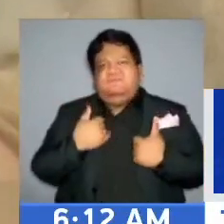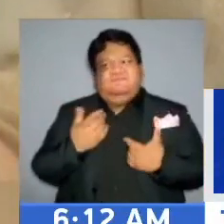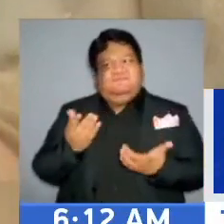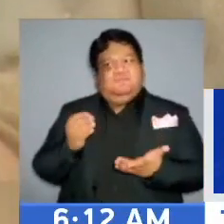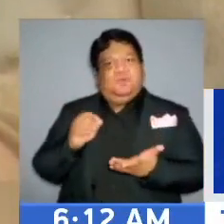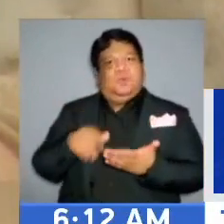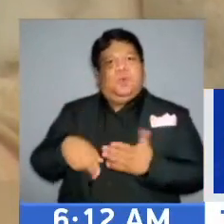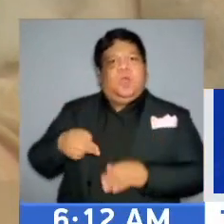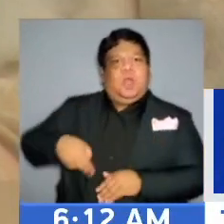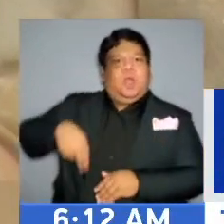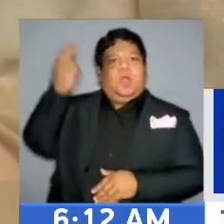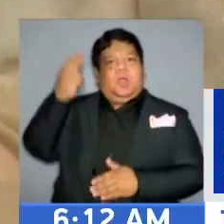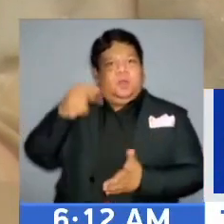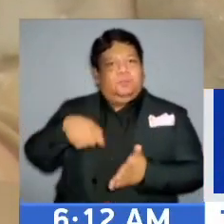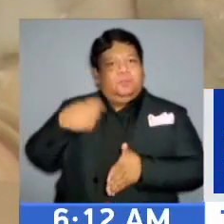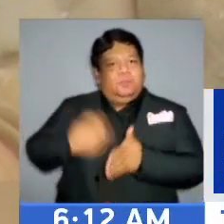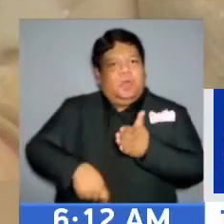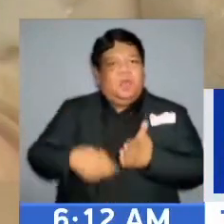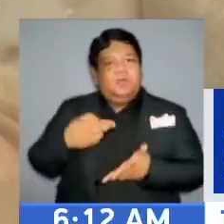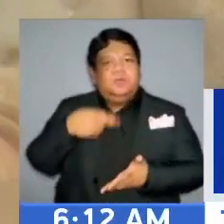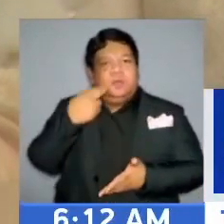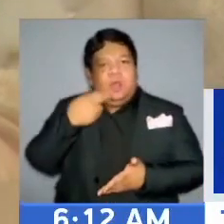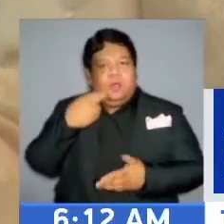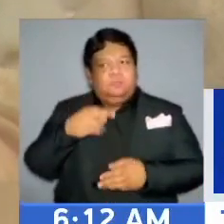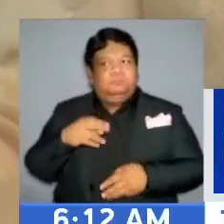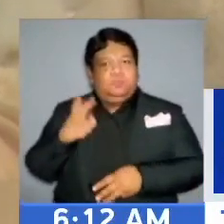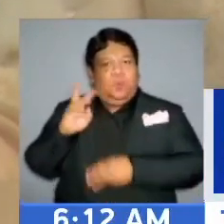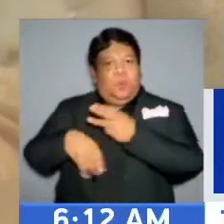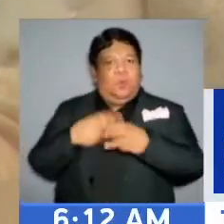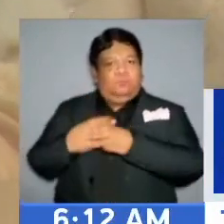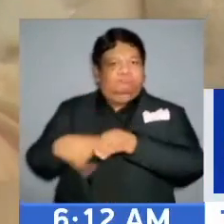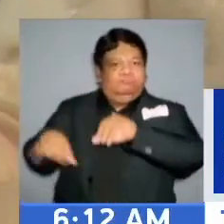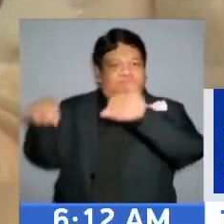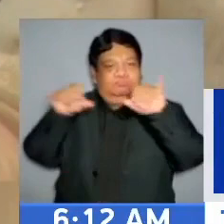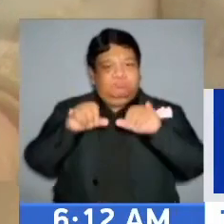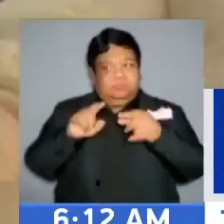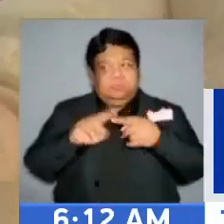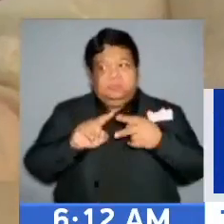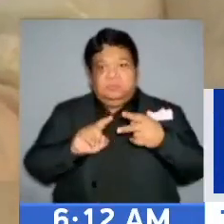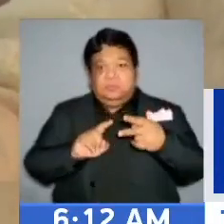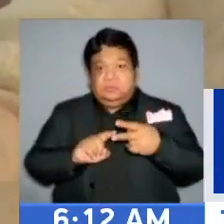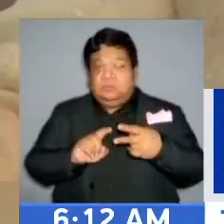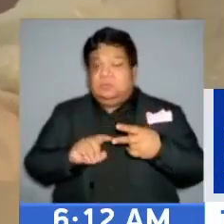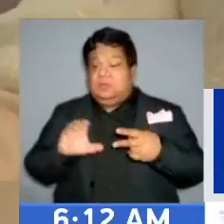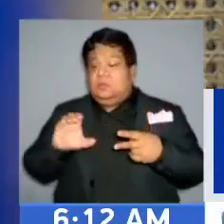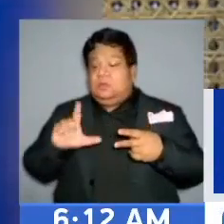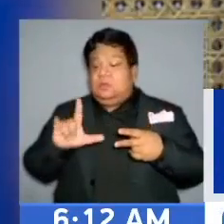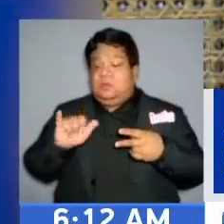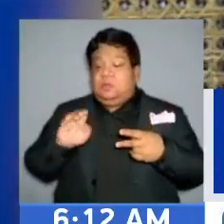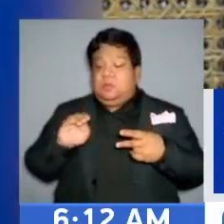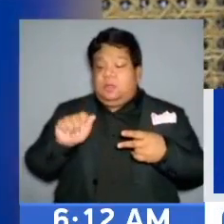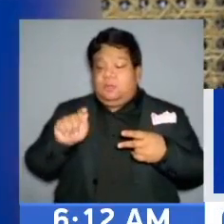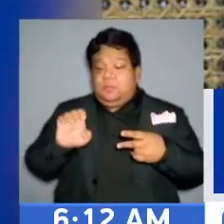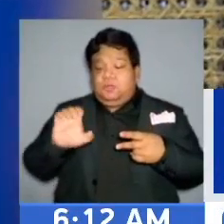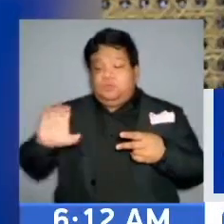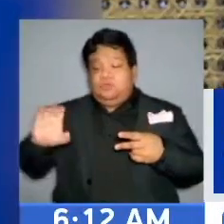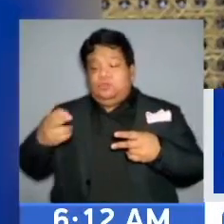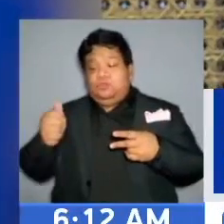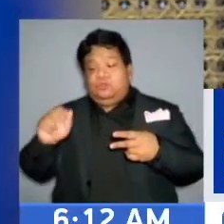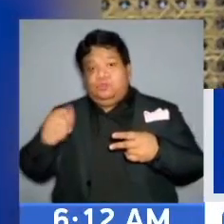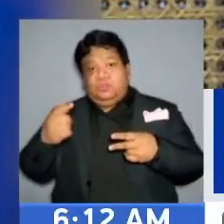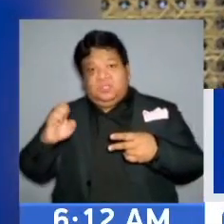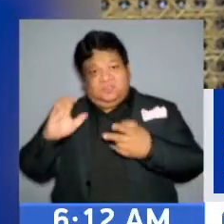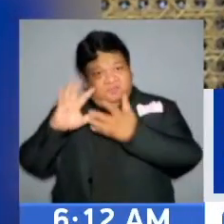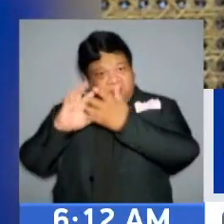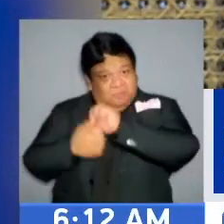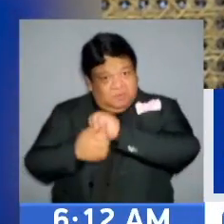world market, climate change at El Nino na posibleng makaapekto sa produksyon ng palay. Gayunman, tututukan daw ni Laurel ang direktiba